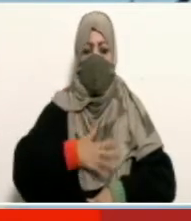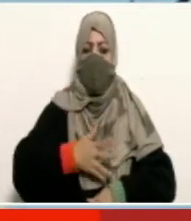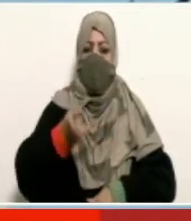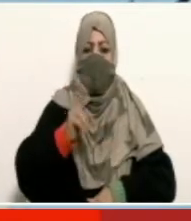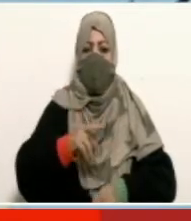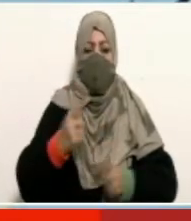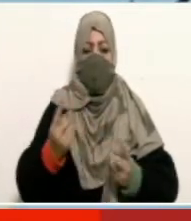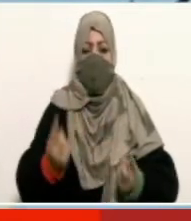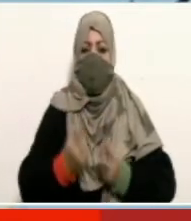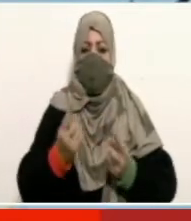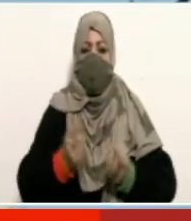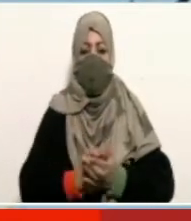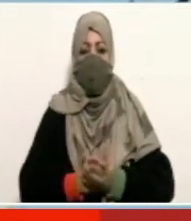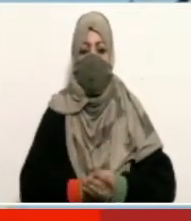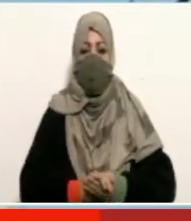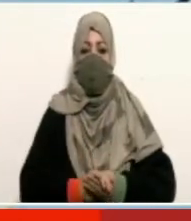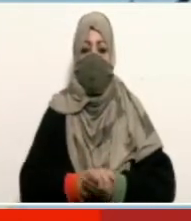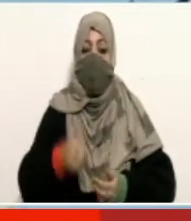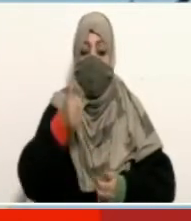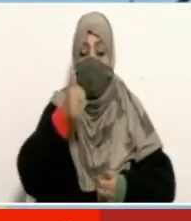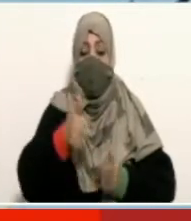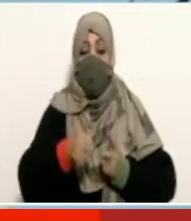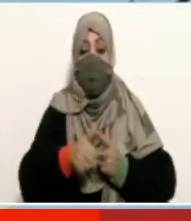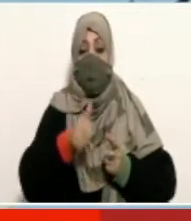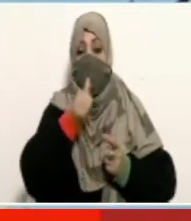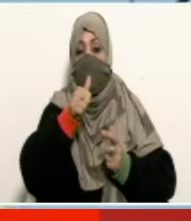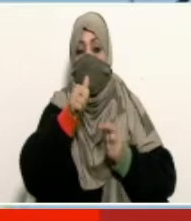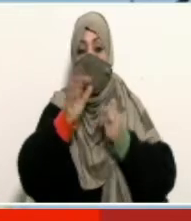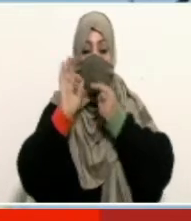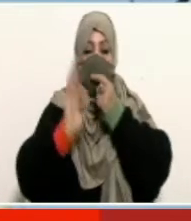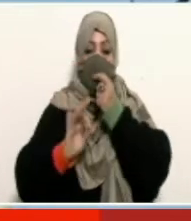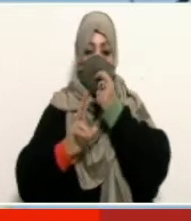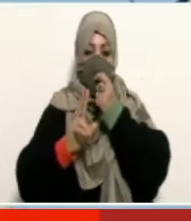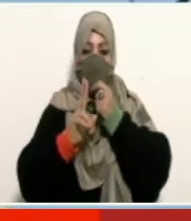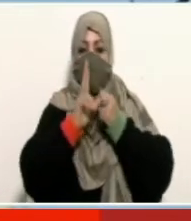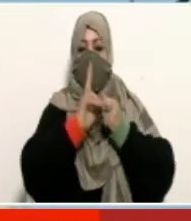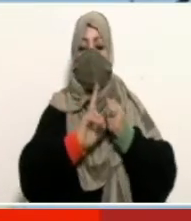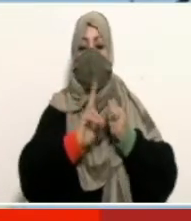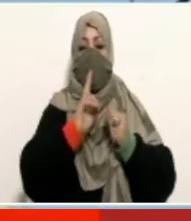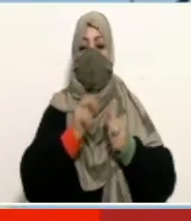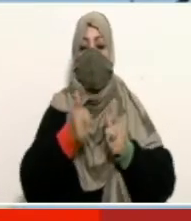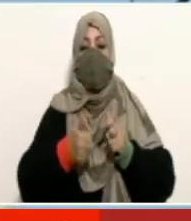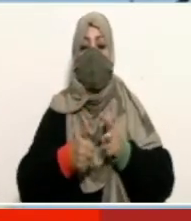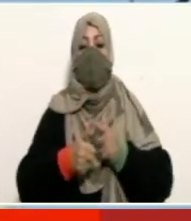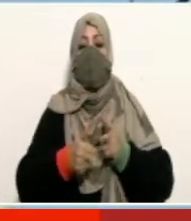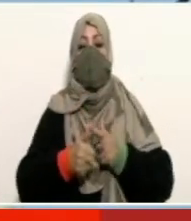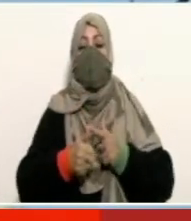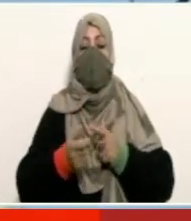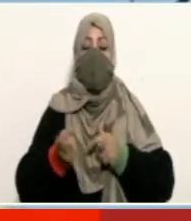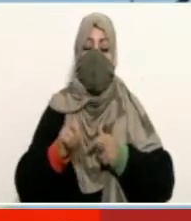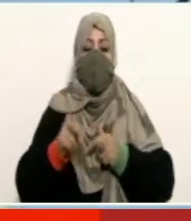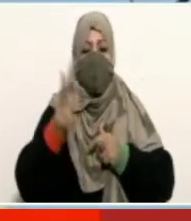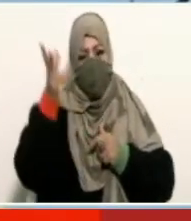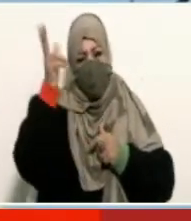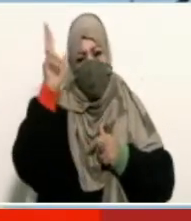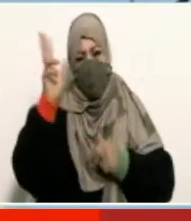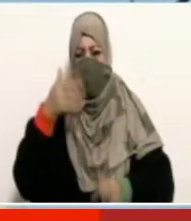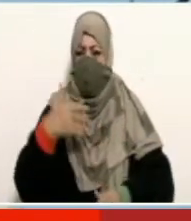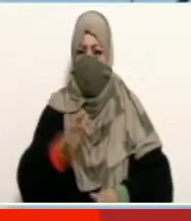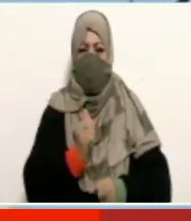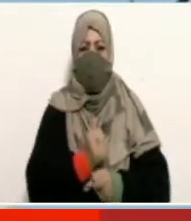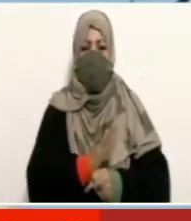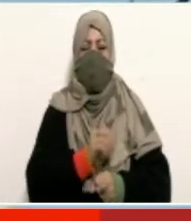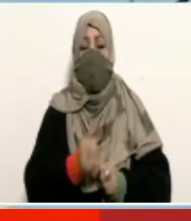ابتداء الغسل، الغسلة الأولى ينبغي له الاغتسال والشرعي ليكون بالماء الصافي